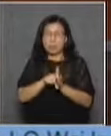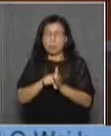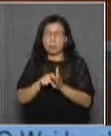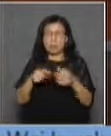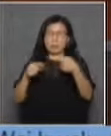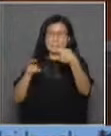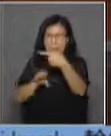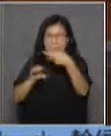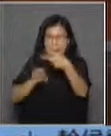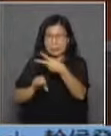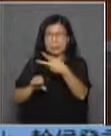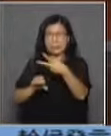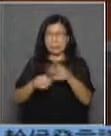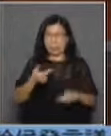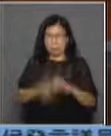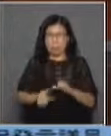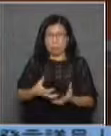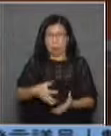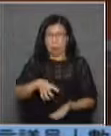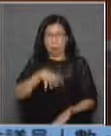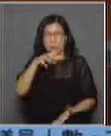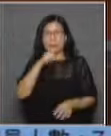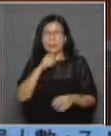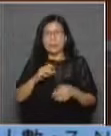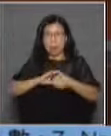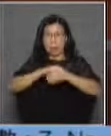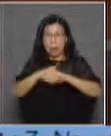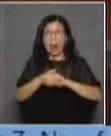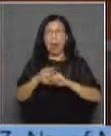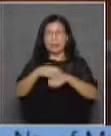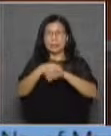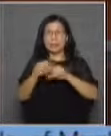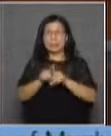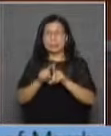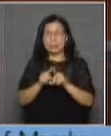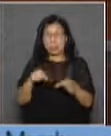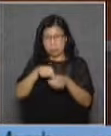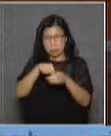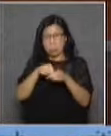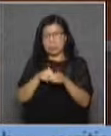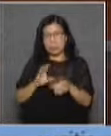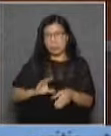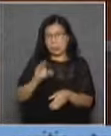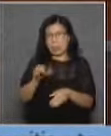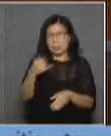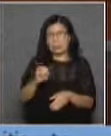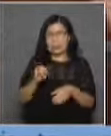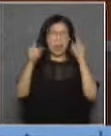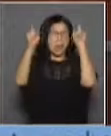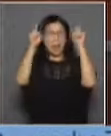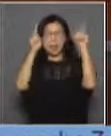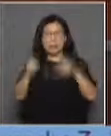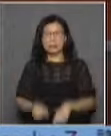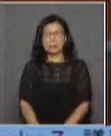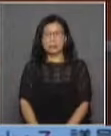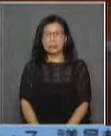嘅地區。哇，跟住喺聯合國咧就扮窮，話自己係發展中嘅地區咧，所以咧就唔俾得咁多錢，真係荒謬嘅。你將嗰啲